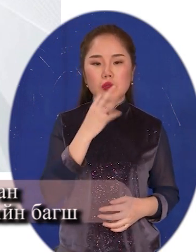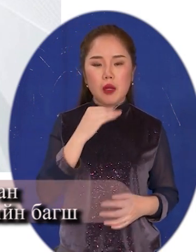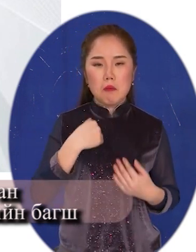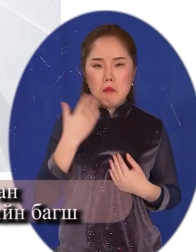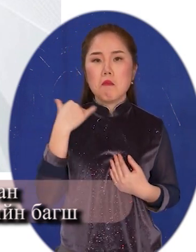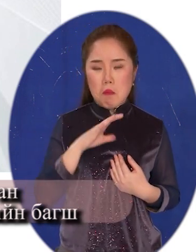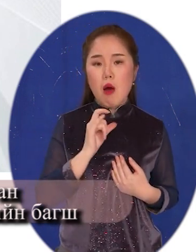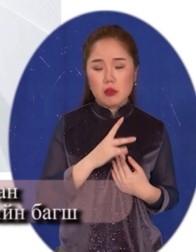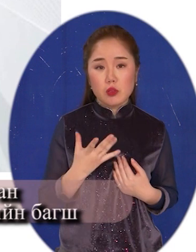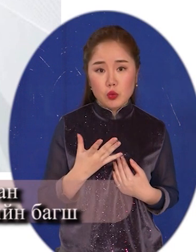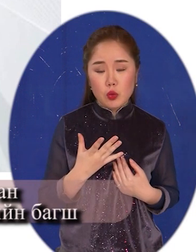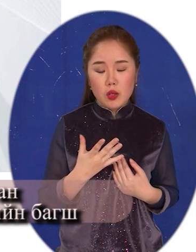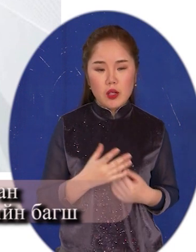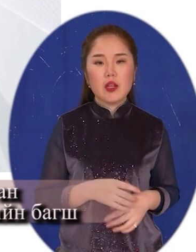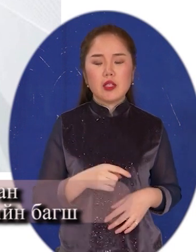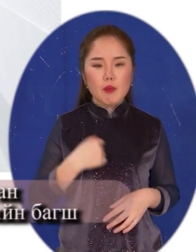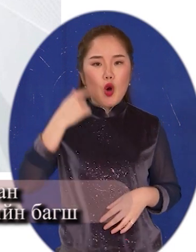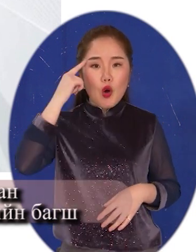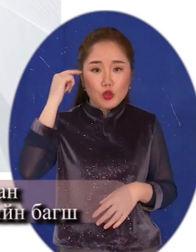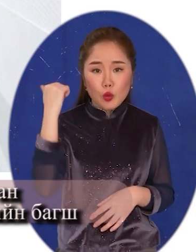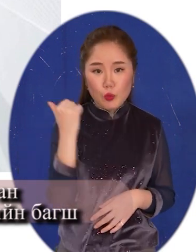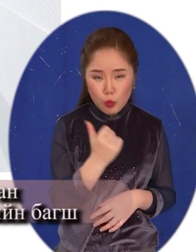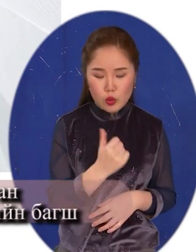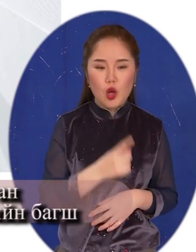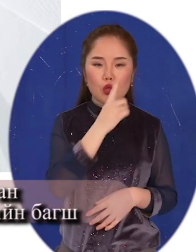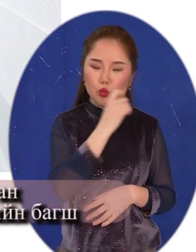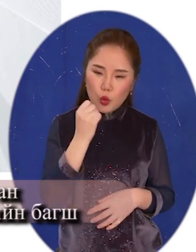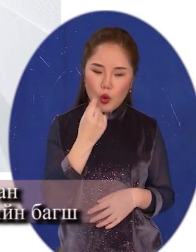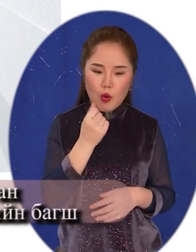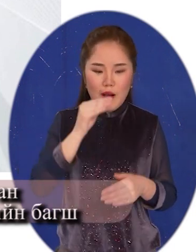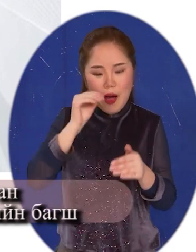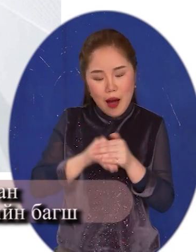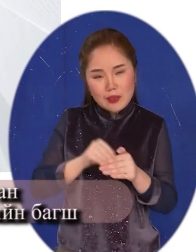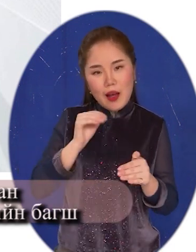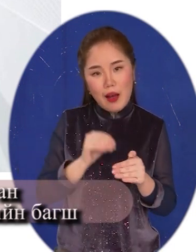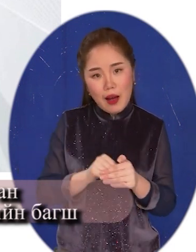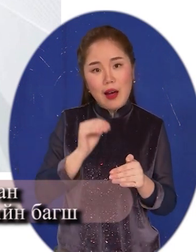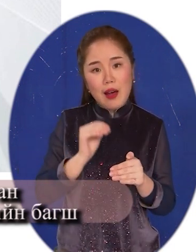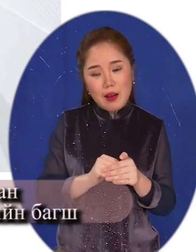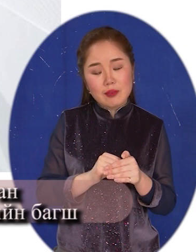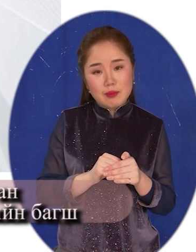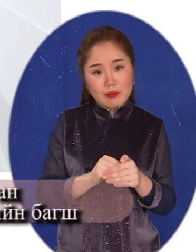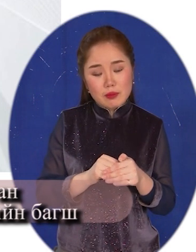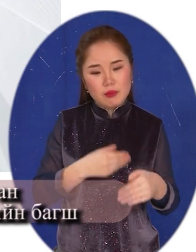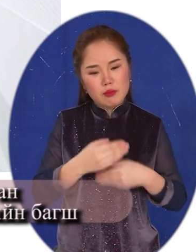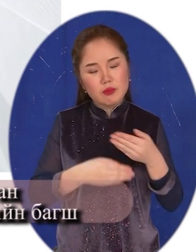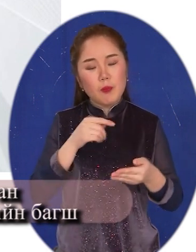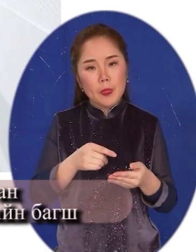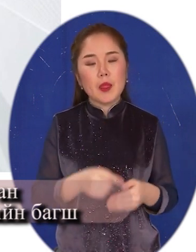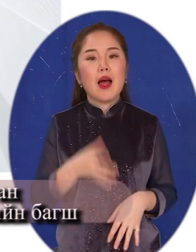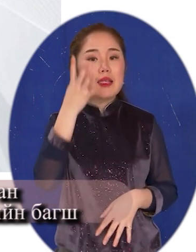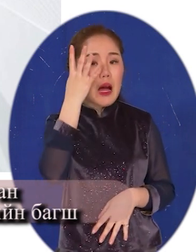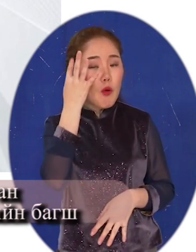bar. Ol kün sayın 100 tögürük qosıp saqtaymın dep esepteген bolsa